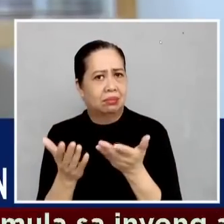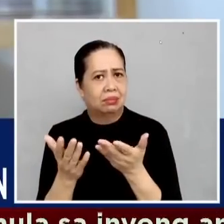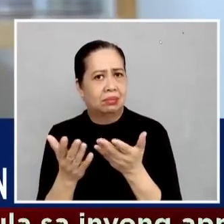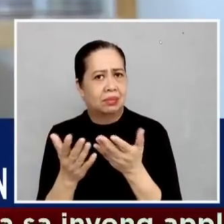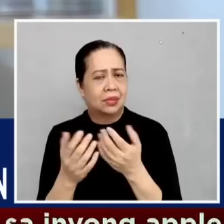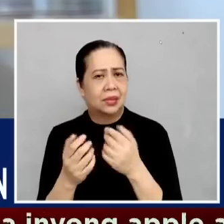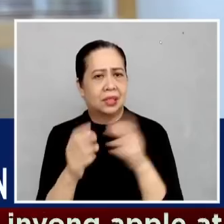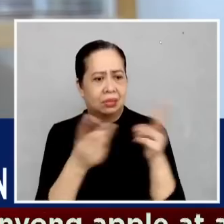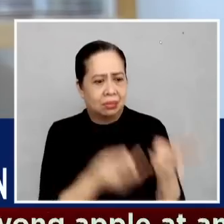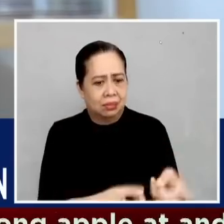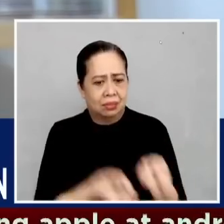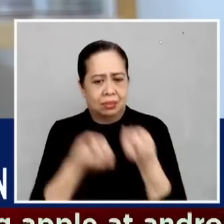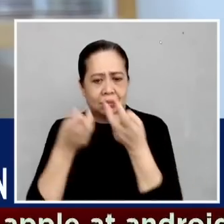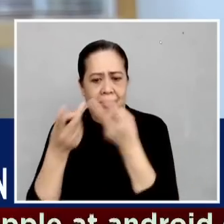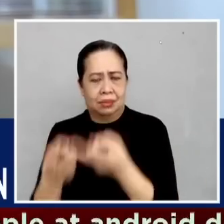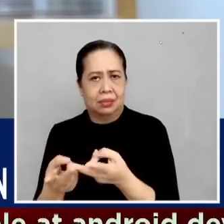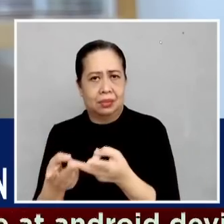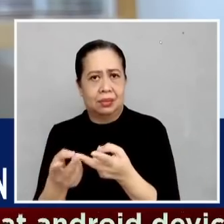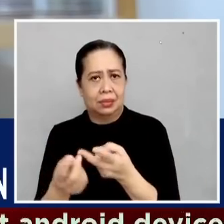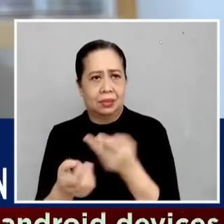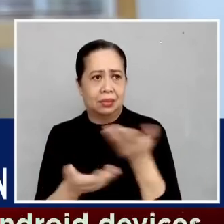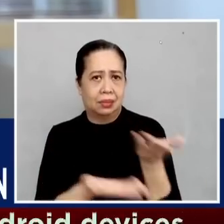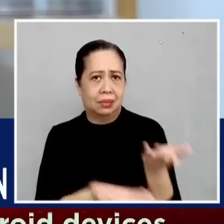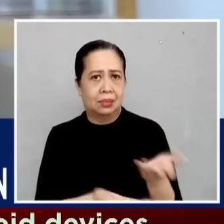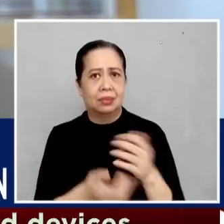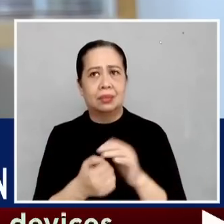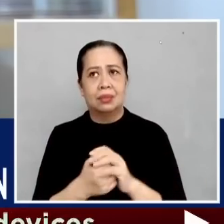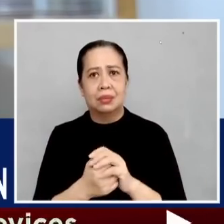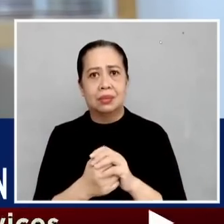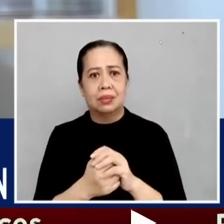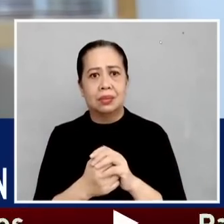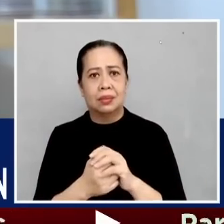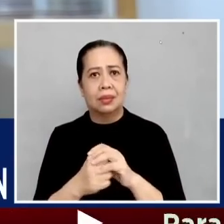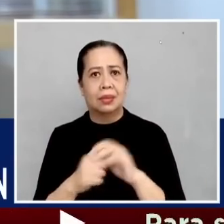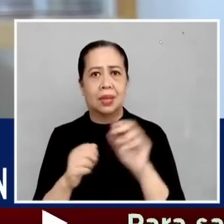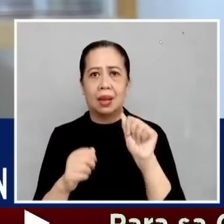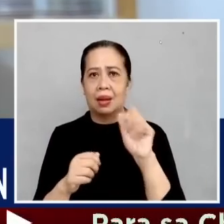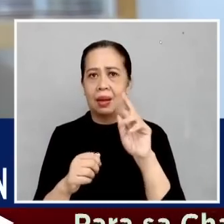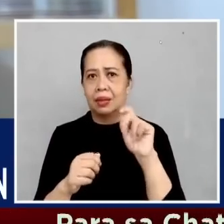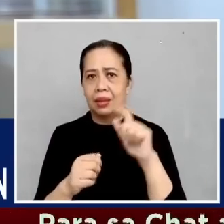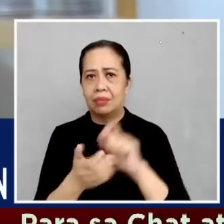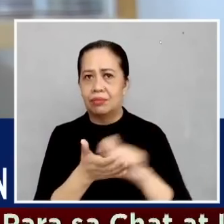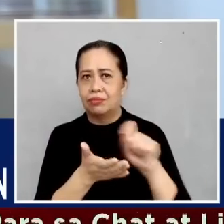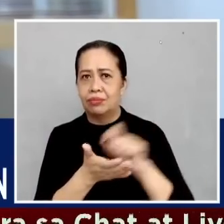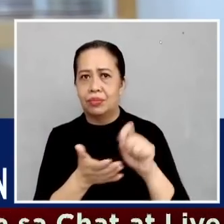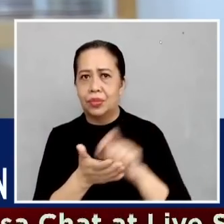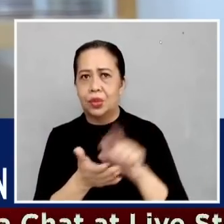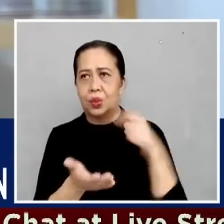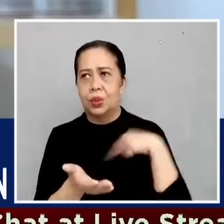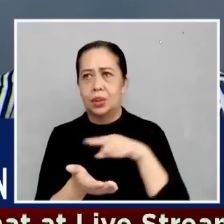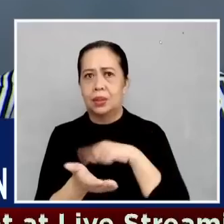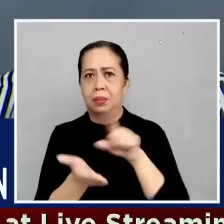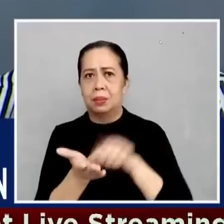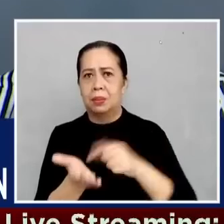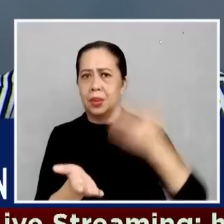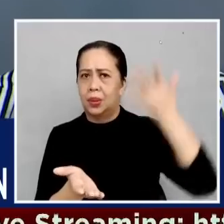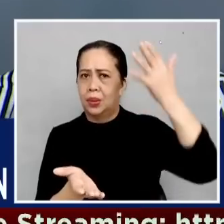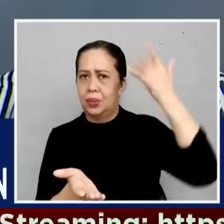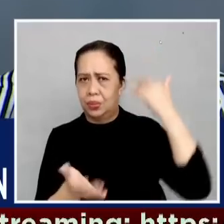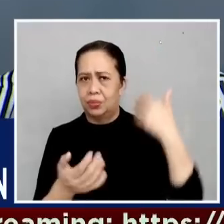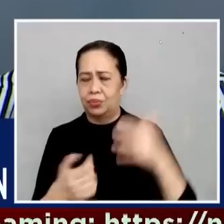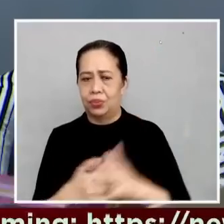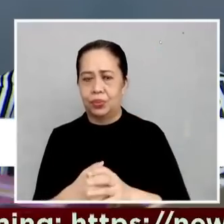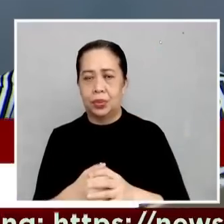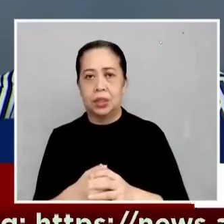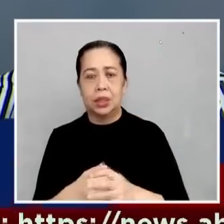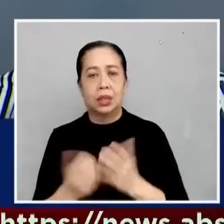lifted from a legitimate article which we published years ago? Kwenisyon na